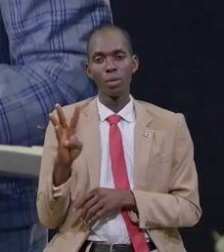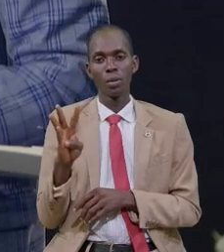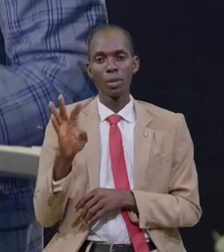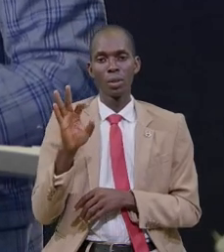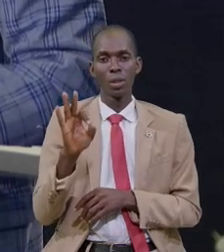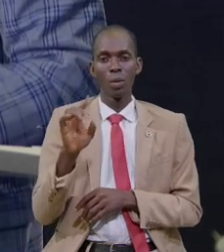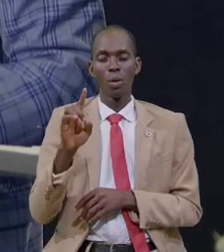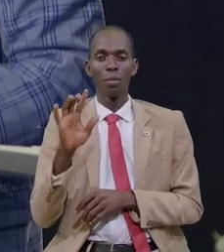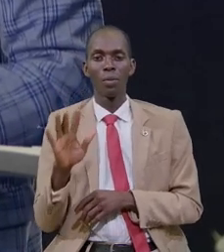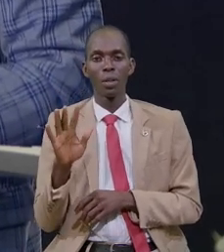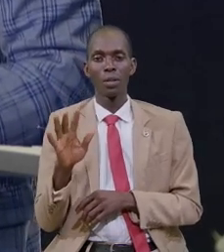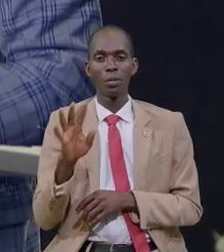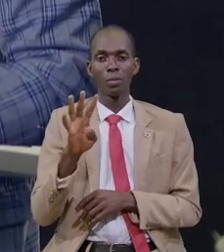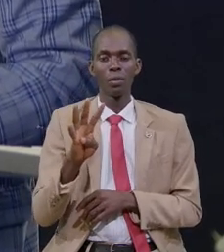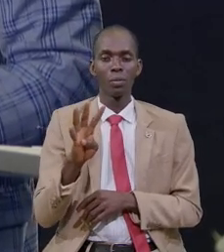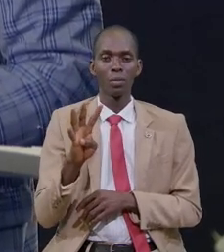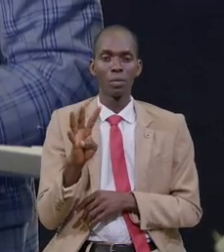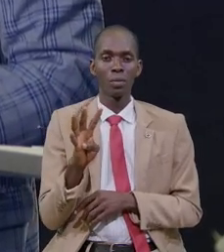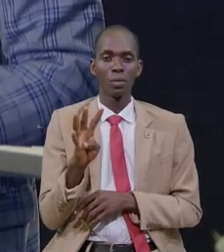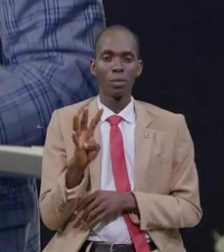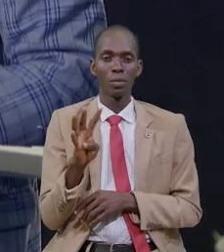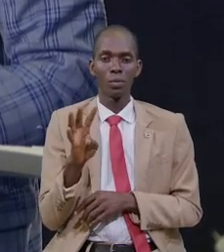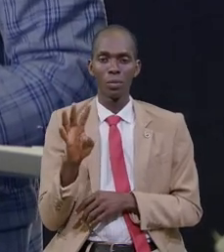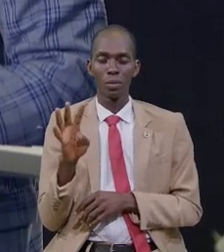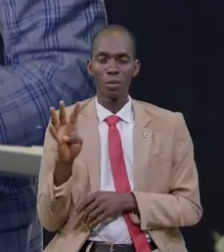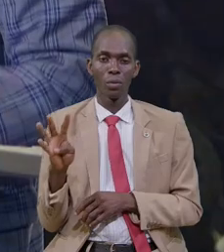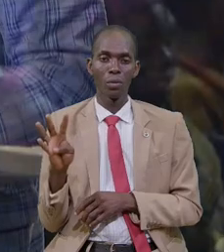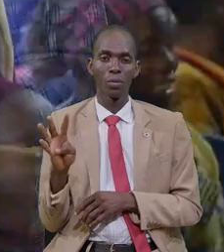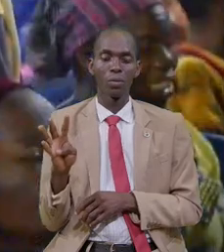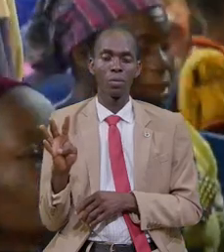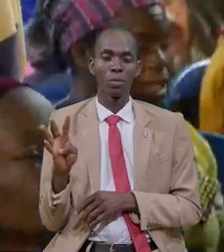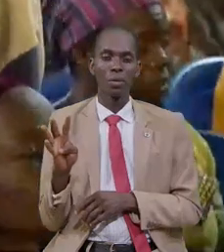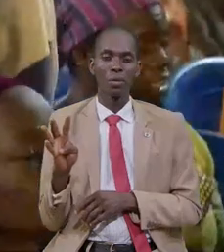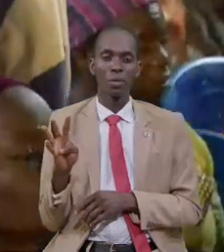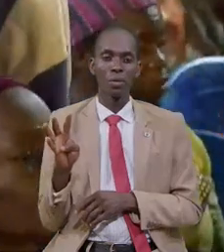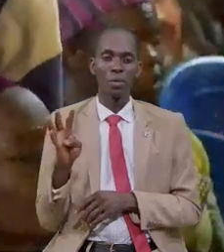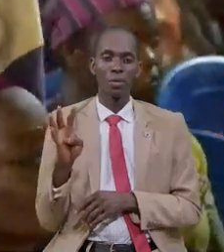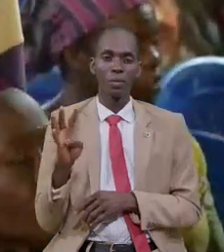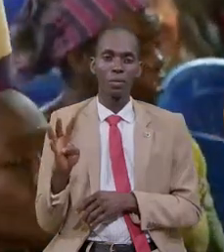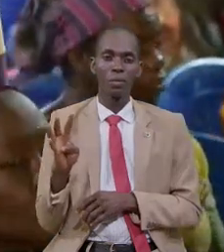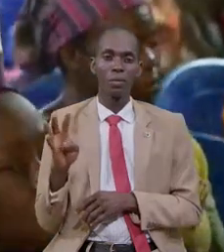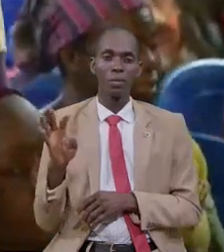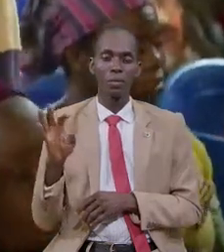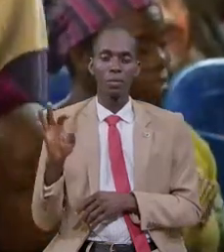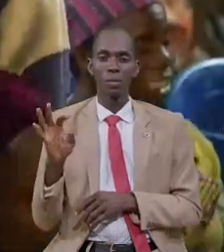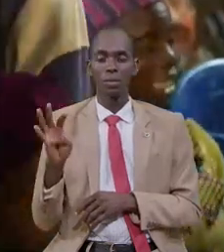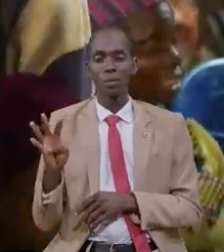91 54 44 92 63.